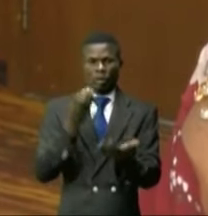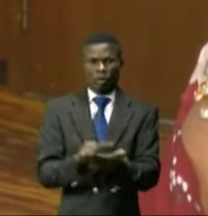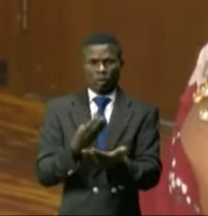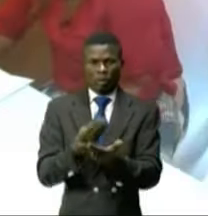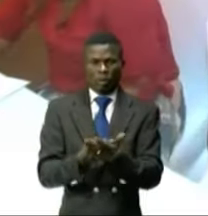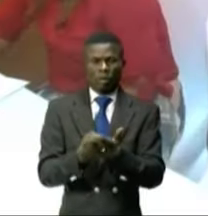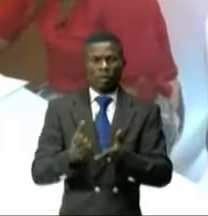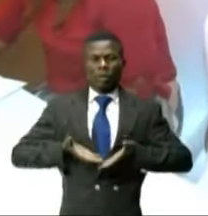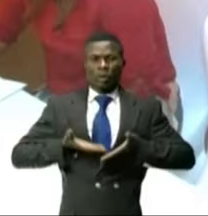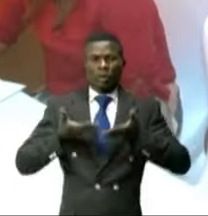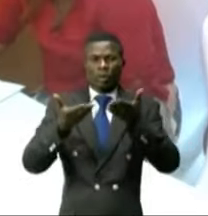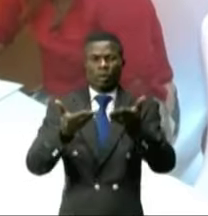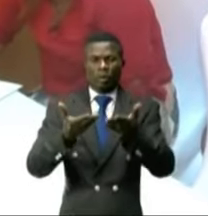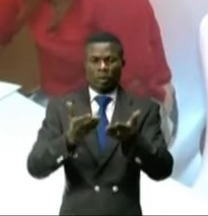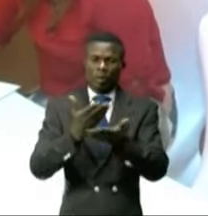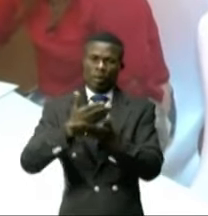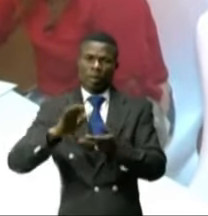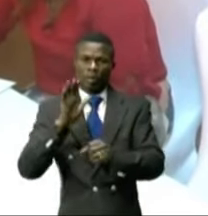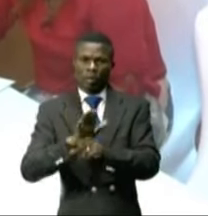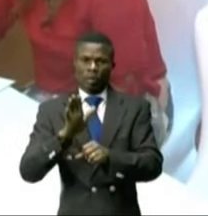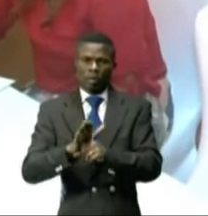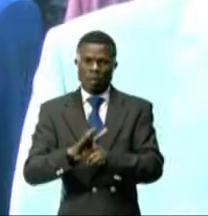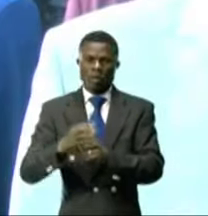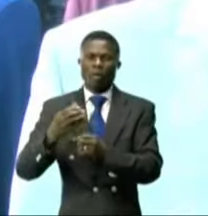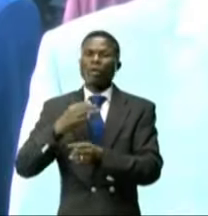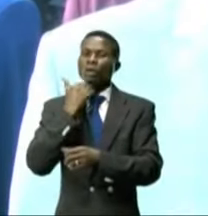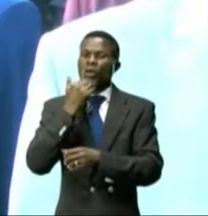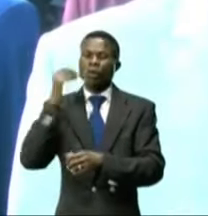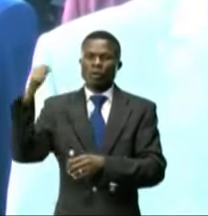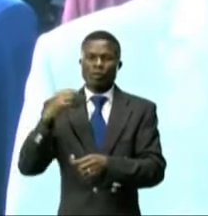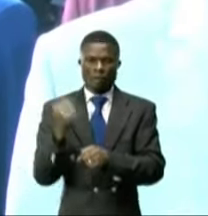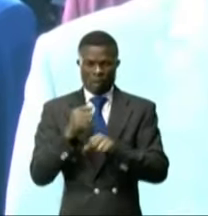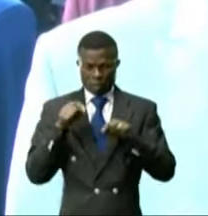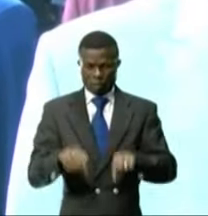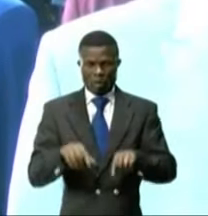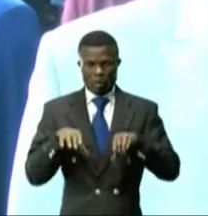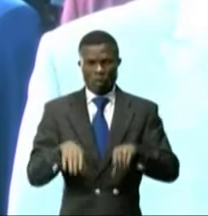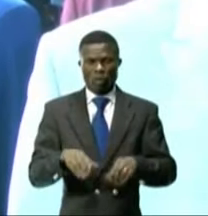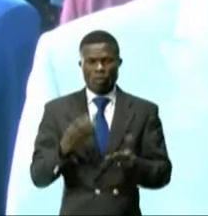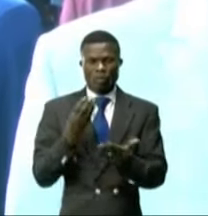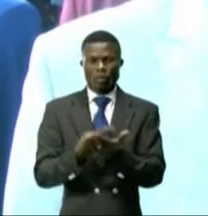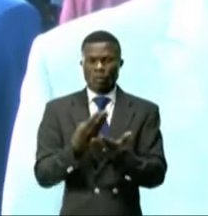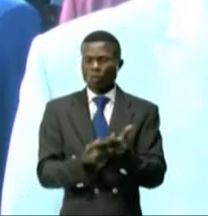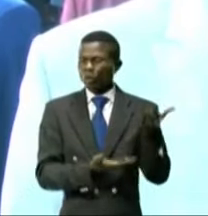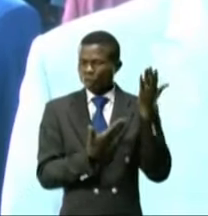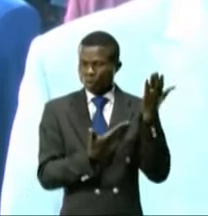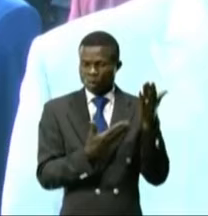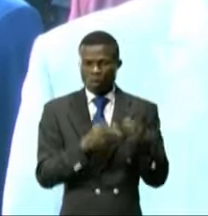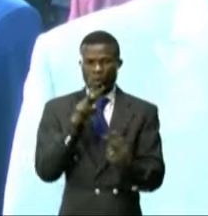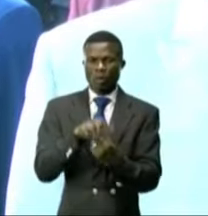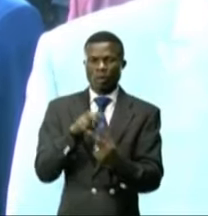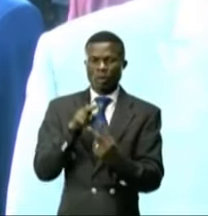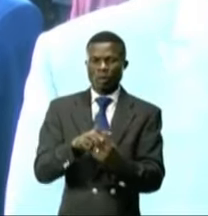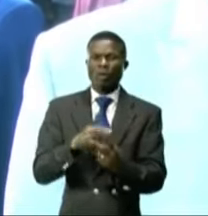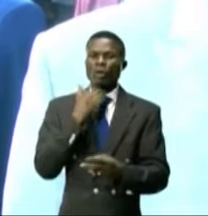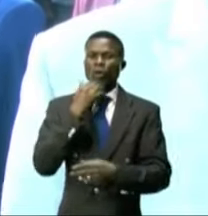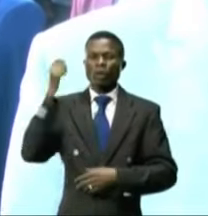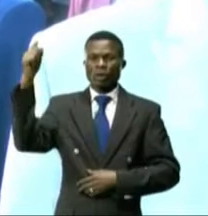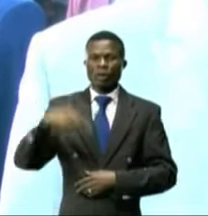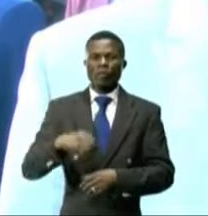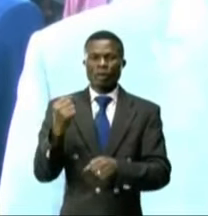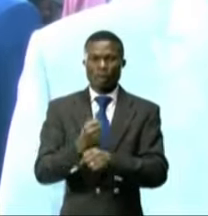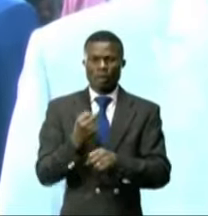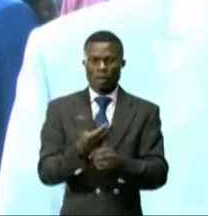qui consacrent une bonne part aux investissements. Budget conséquent réservé aux investissements qui